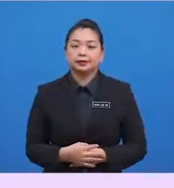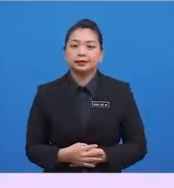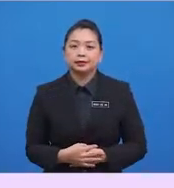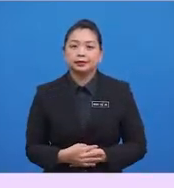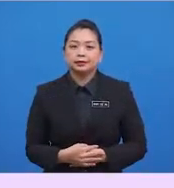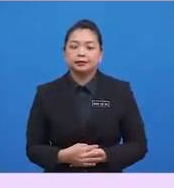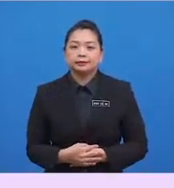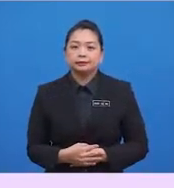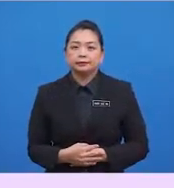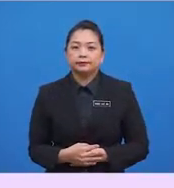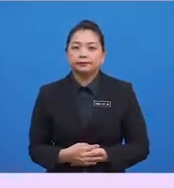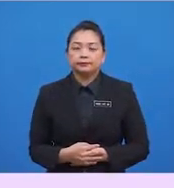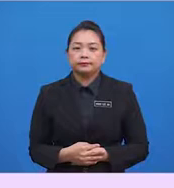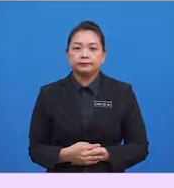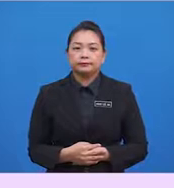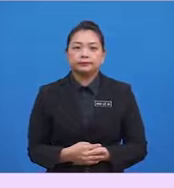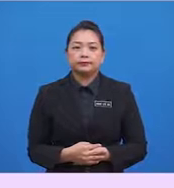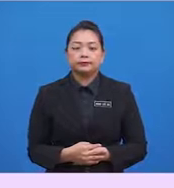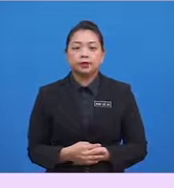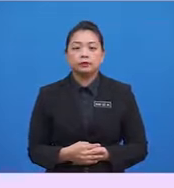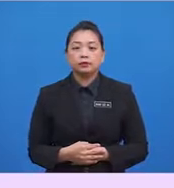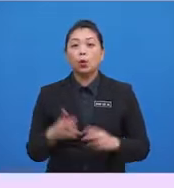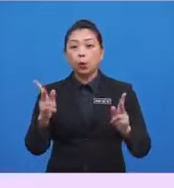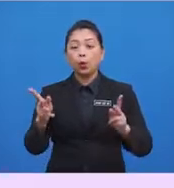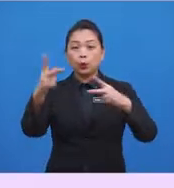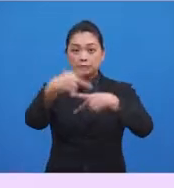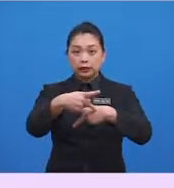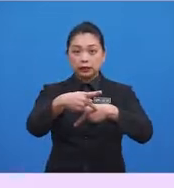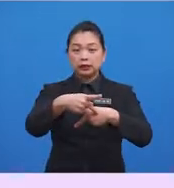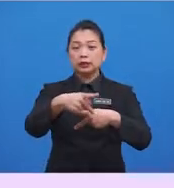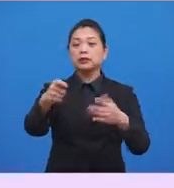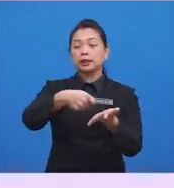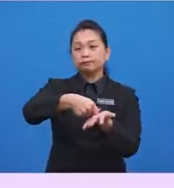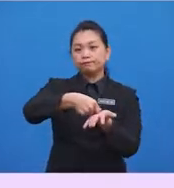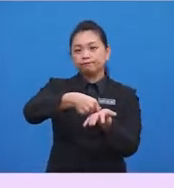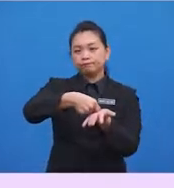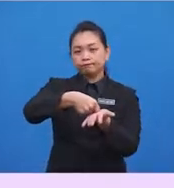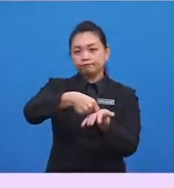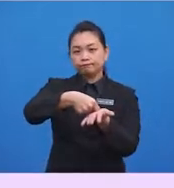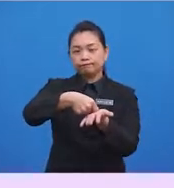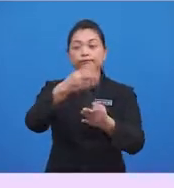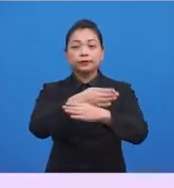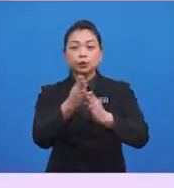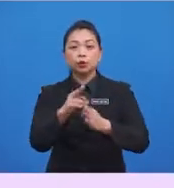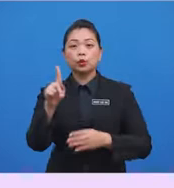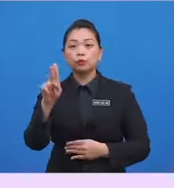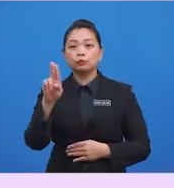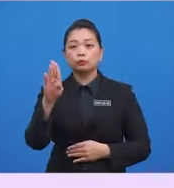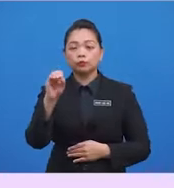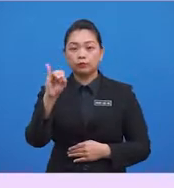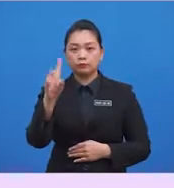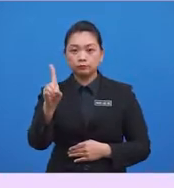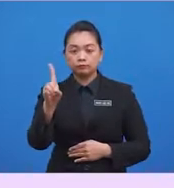sana. Seterusnya, kotak dan pemadam yang berbentuk kuboid.